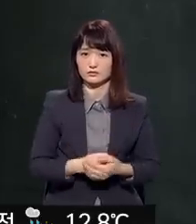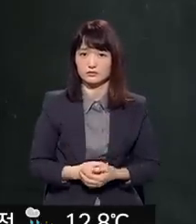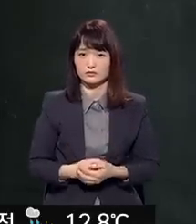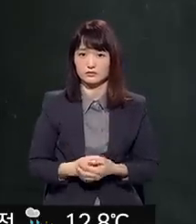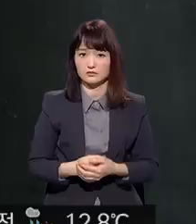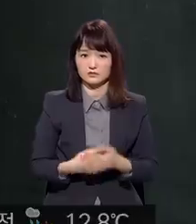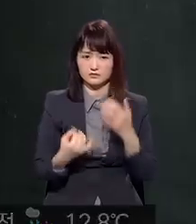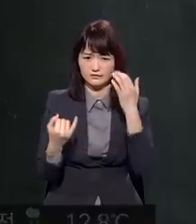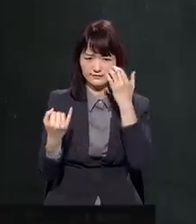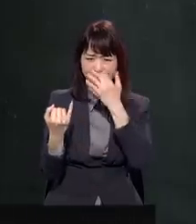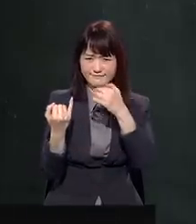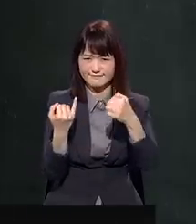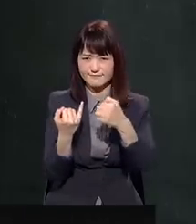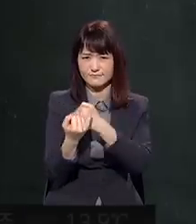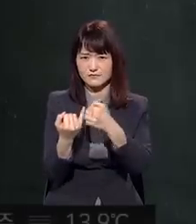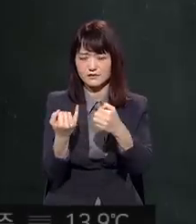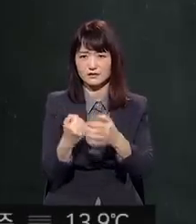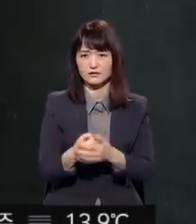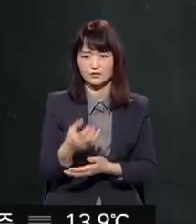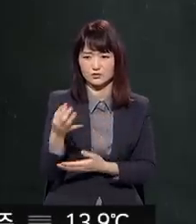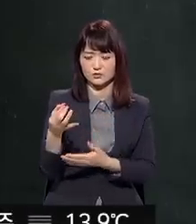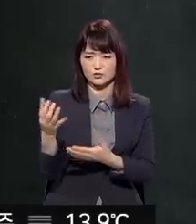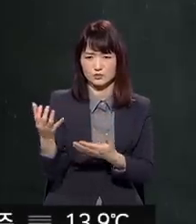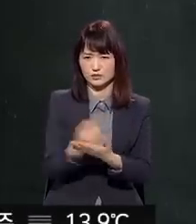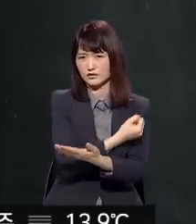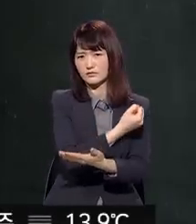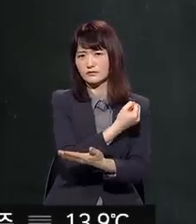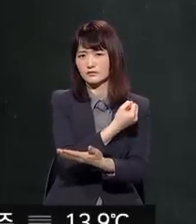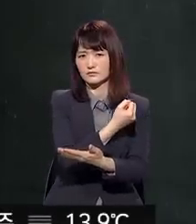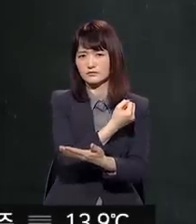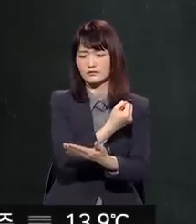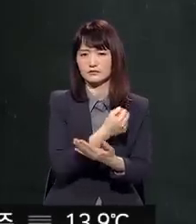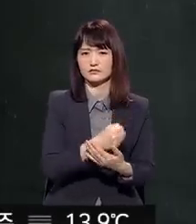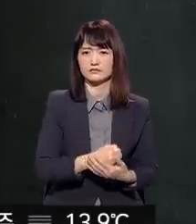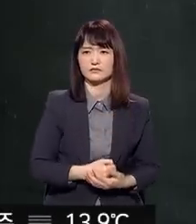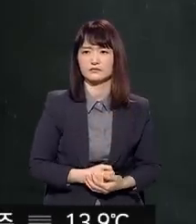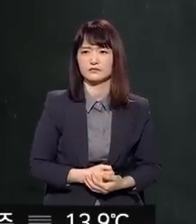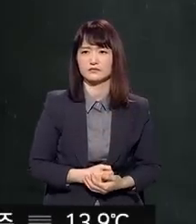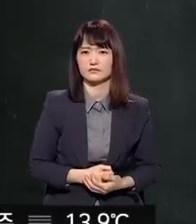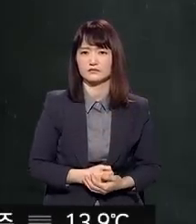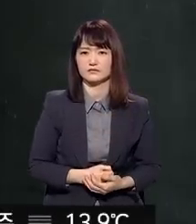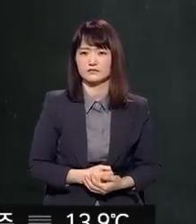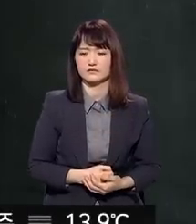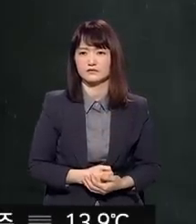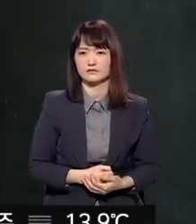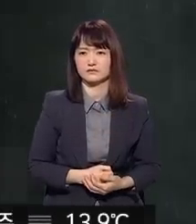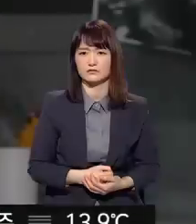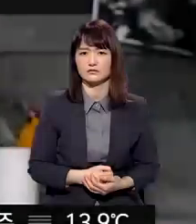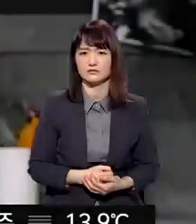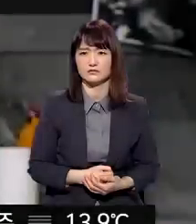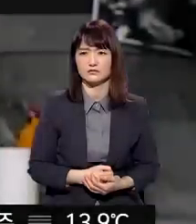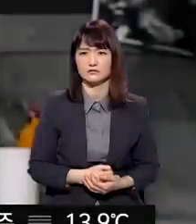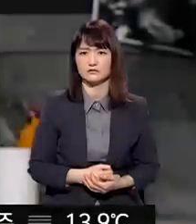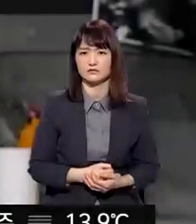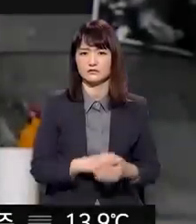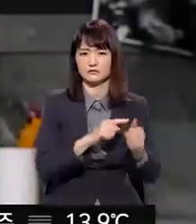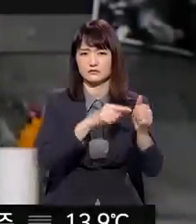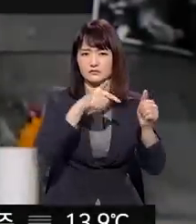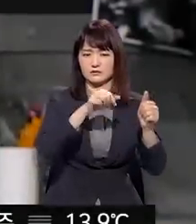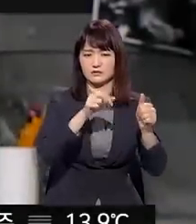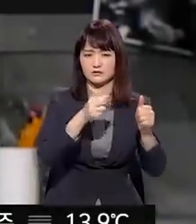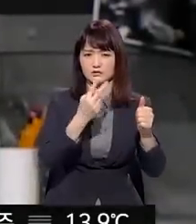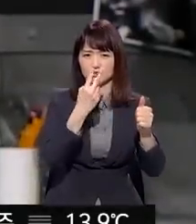성적 착취도 했고 그다음에 경제적인 착취도 했기 때문에 사실 이런 말은 한간에서는 뭐 꼭 먹고 안 먹고 이런 식인데